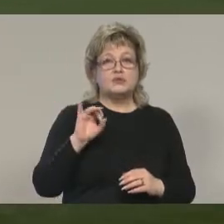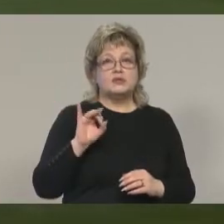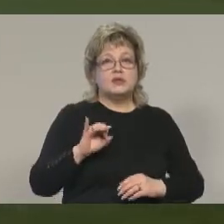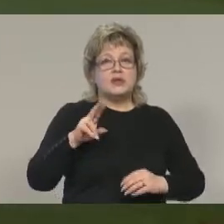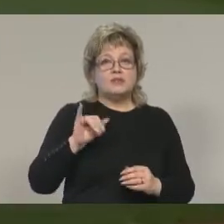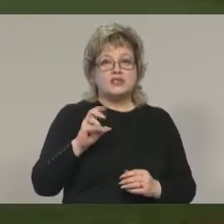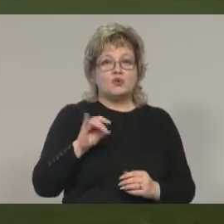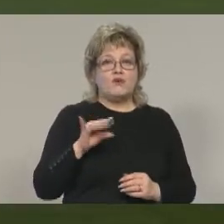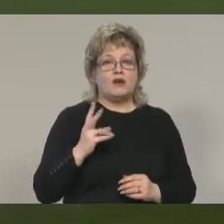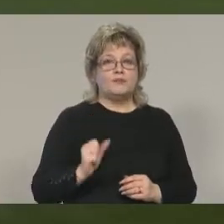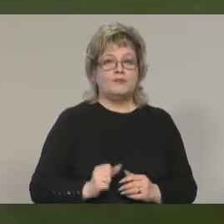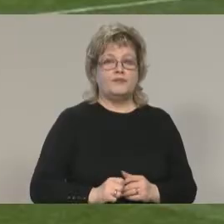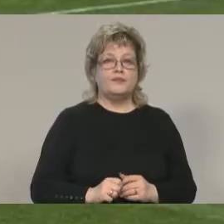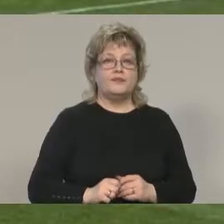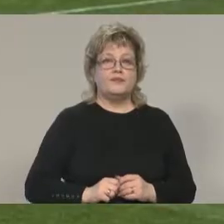Писякова.